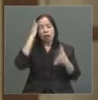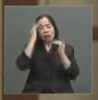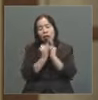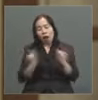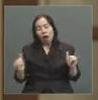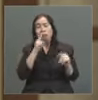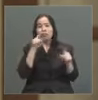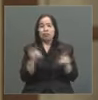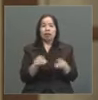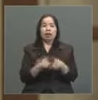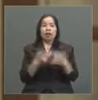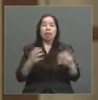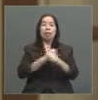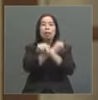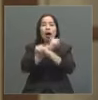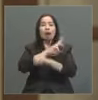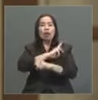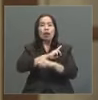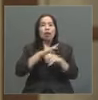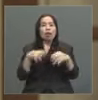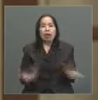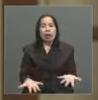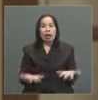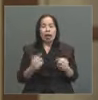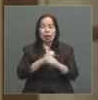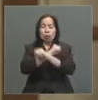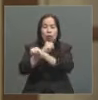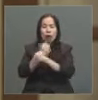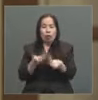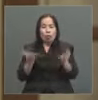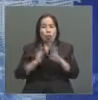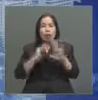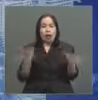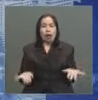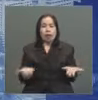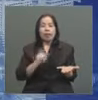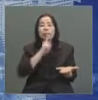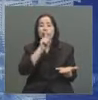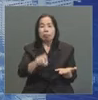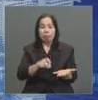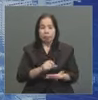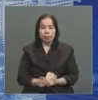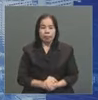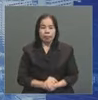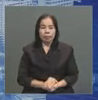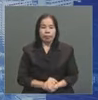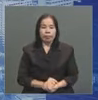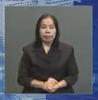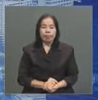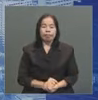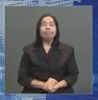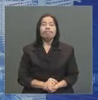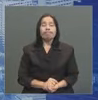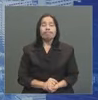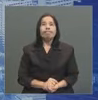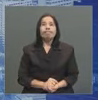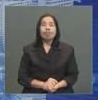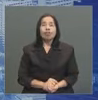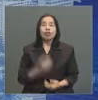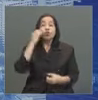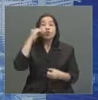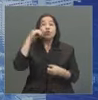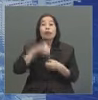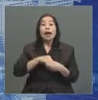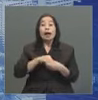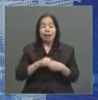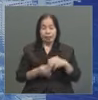ที่เดียวกันจะป้องกันตัวเองและป้องกันคนในครอบครัวอย่างไรบ้างเชิญคุณหมอค่ะ ครับหยุดอยู่บ้านหยุดเชื้อเพื่อ